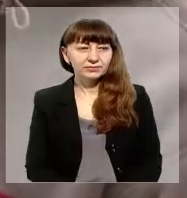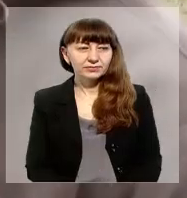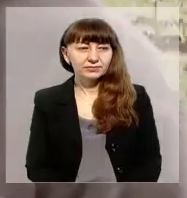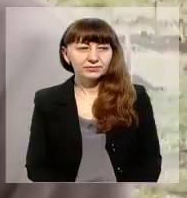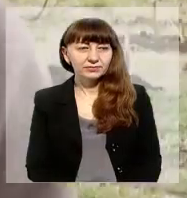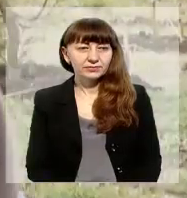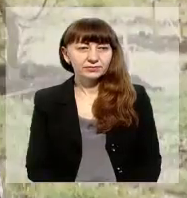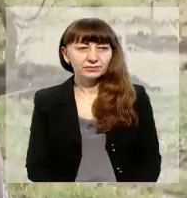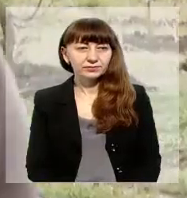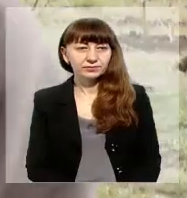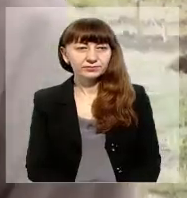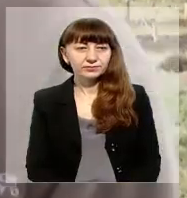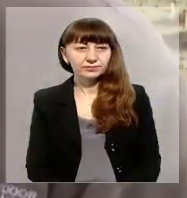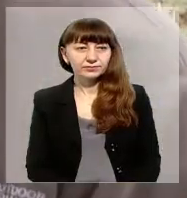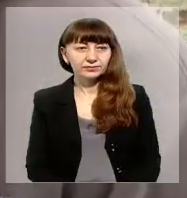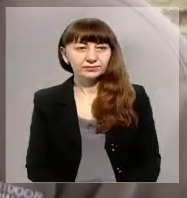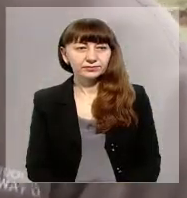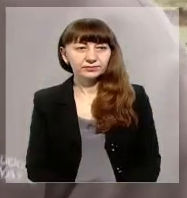нас выезд есть, получается, там